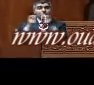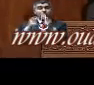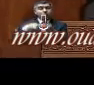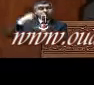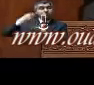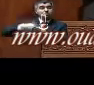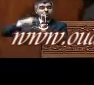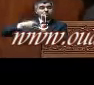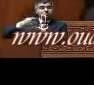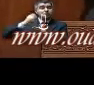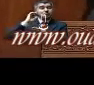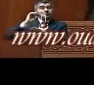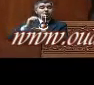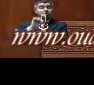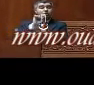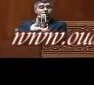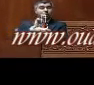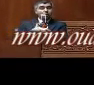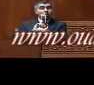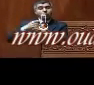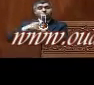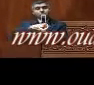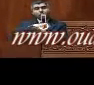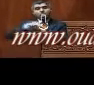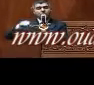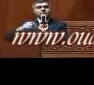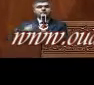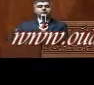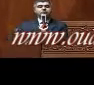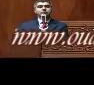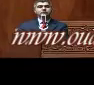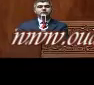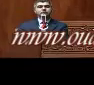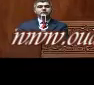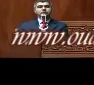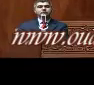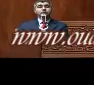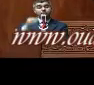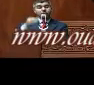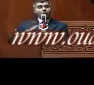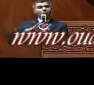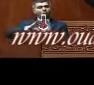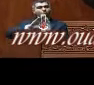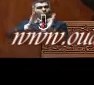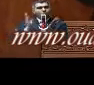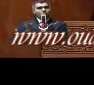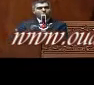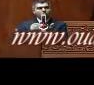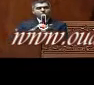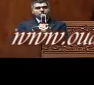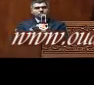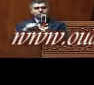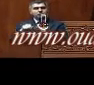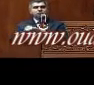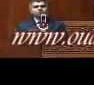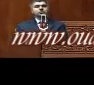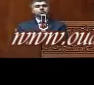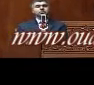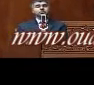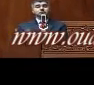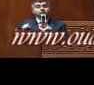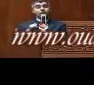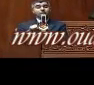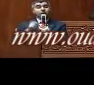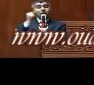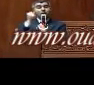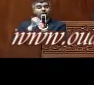كنخلصوا لهم المصاريف الاجتماعيه ديالهم، تتحملوها الدوله كليا باش نشجعوه الناس باش